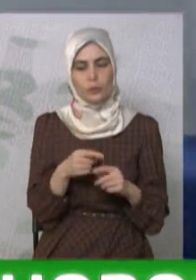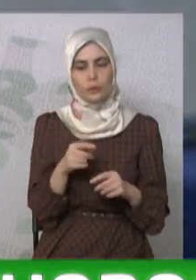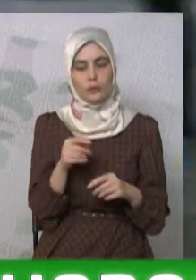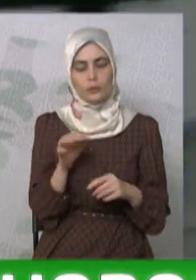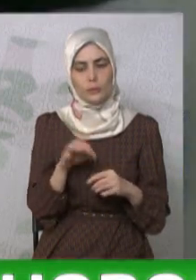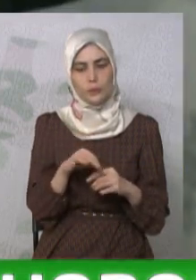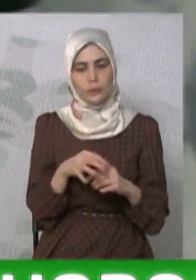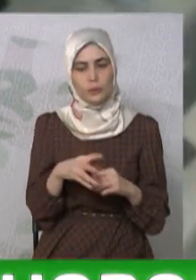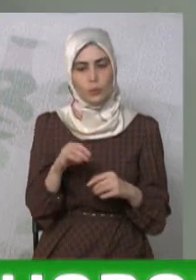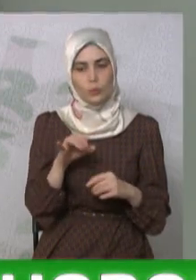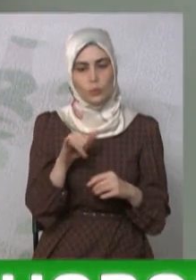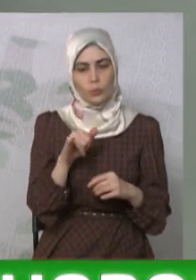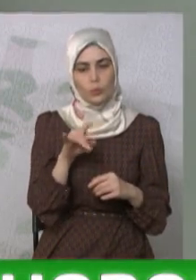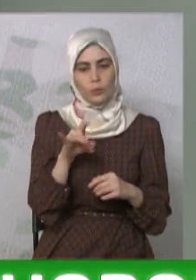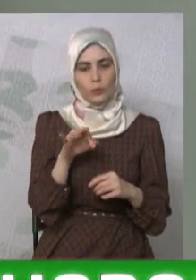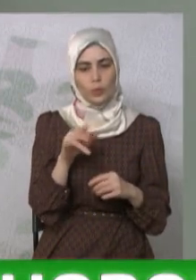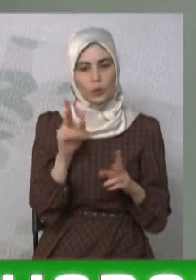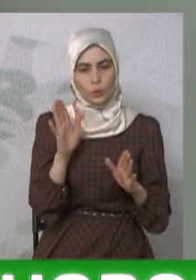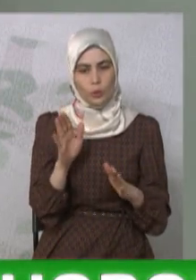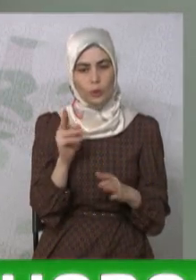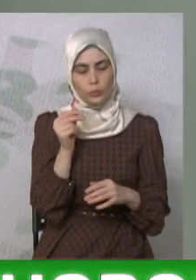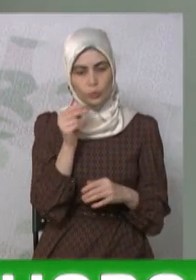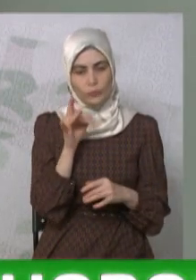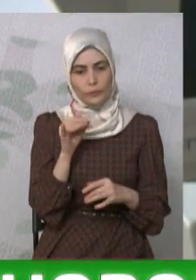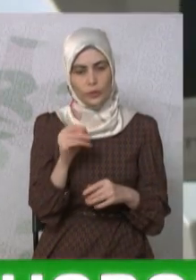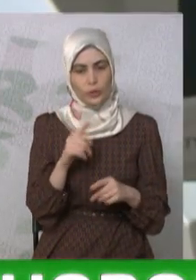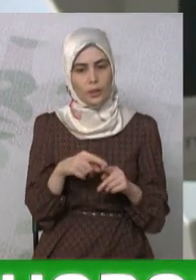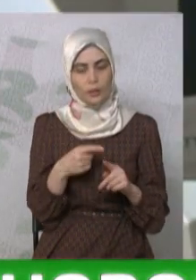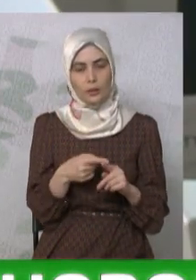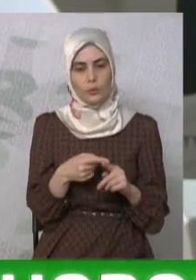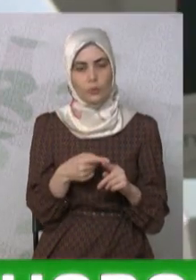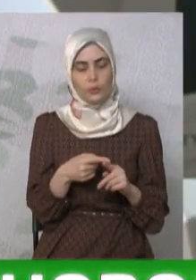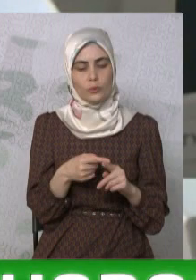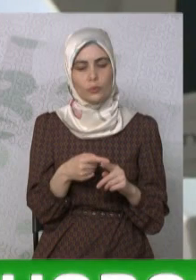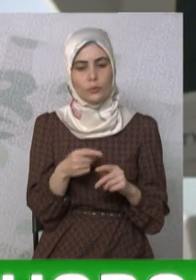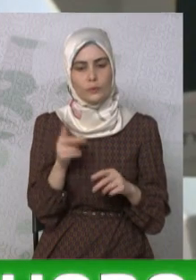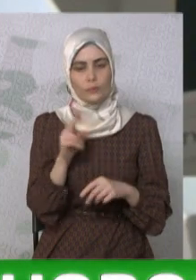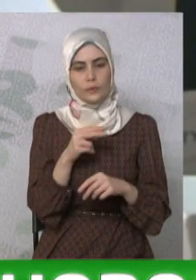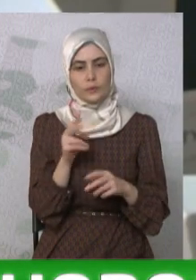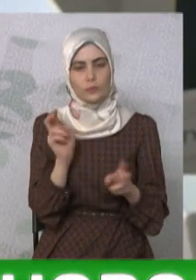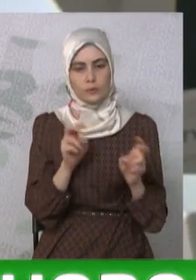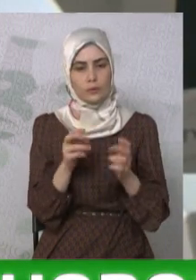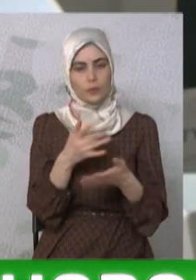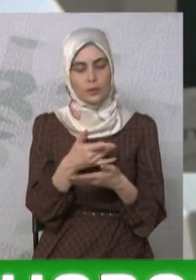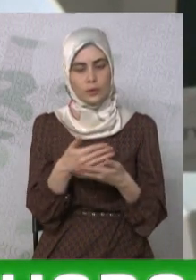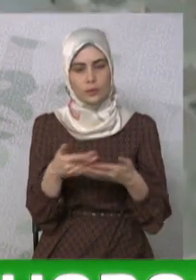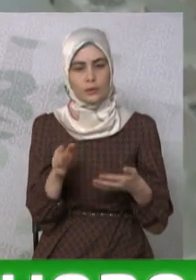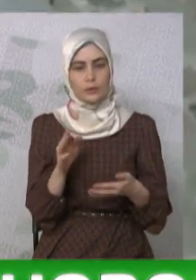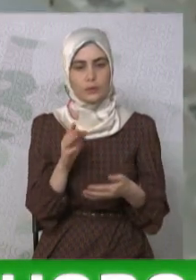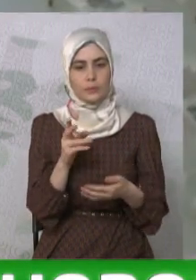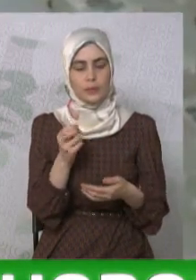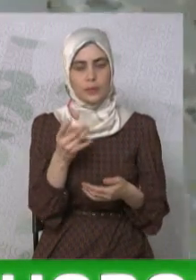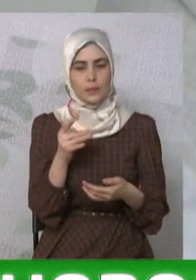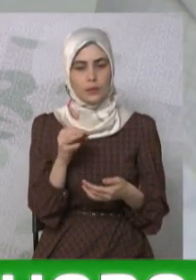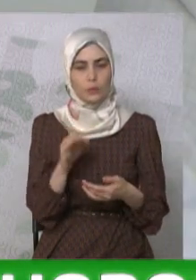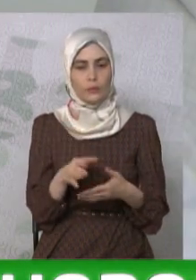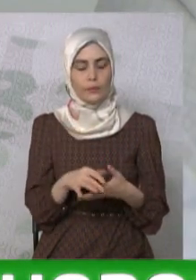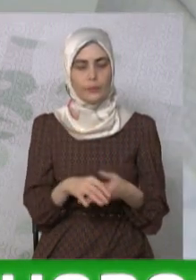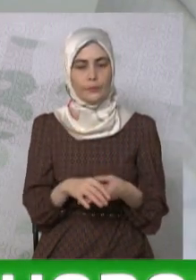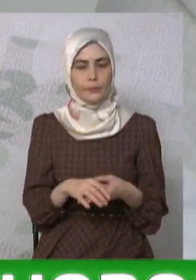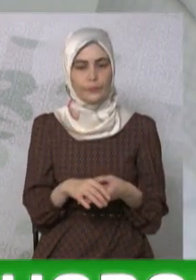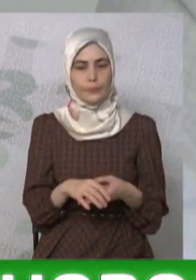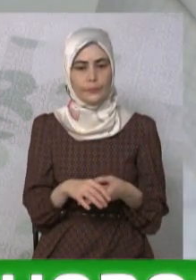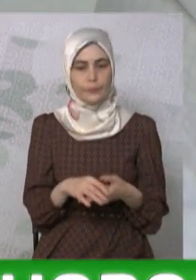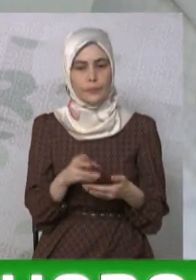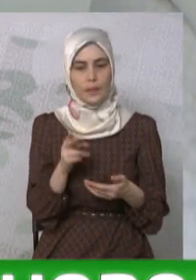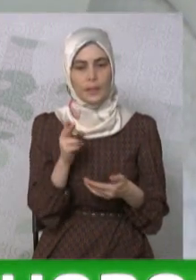мнение, что уролог – это только мужской врач. На деле же к специалистам этой области обращаются разные категории пациентов.